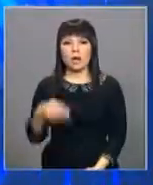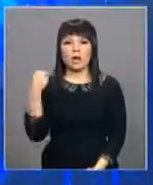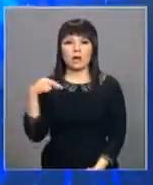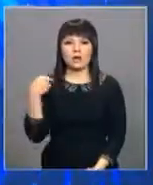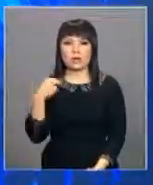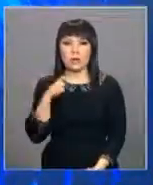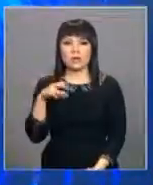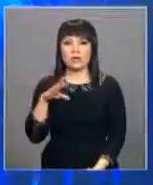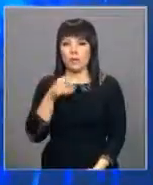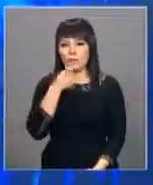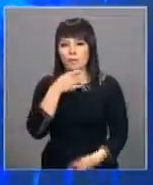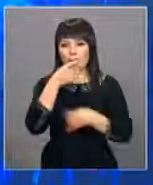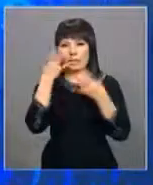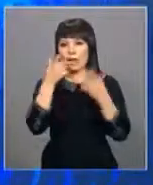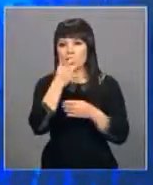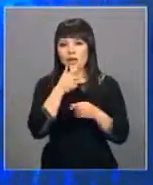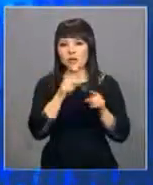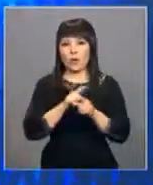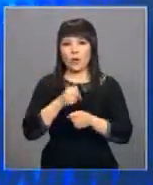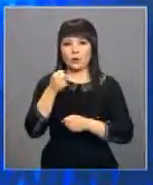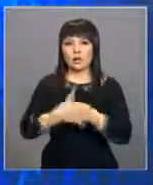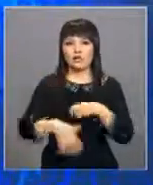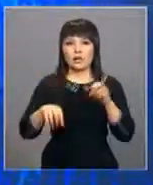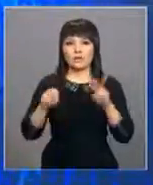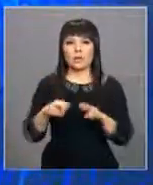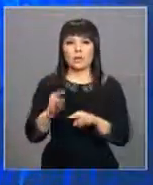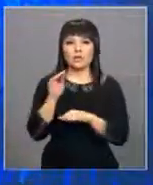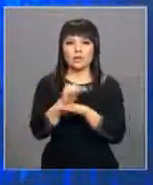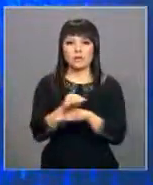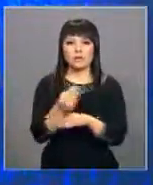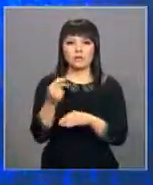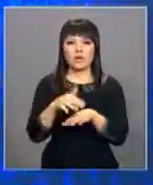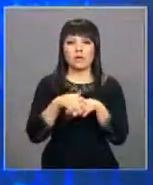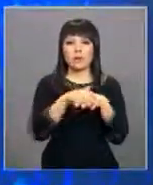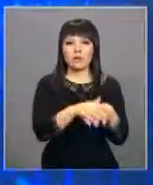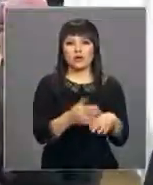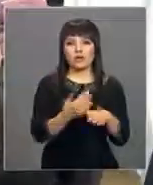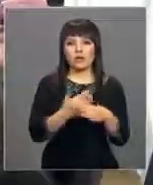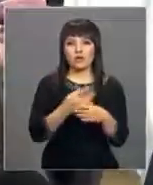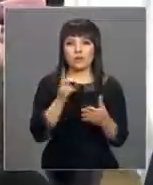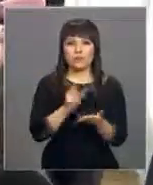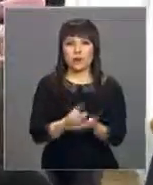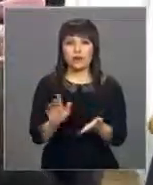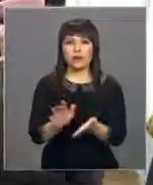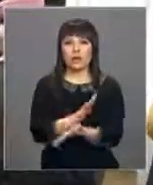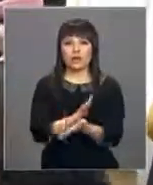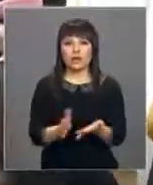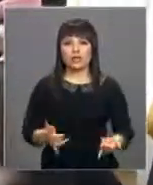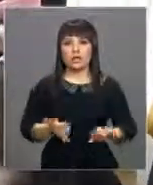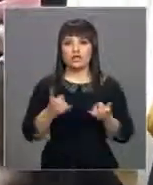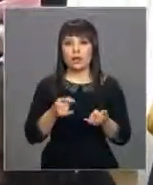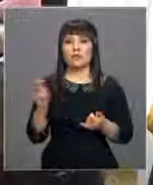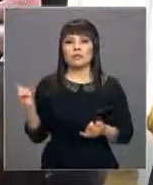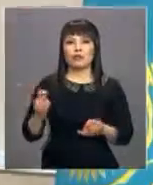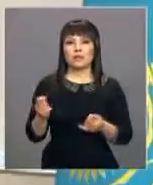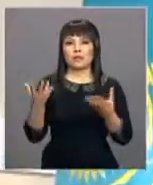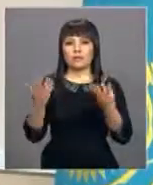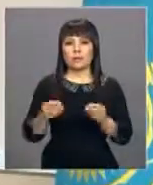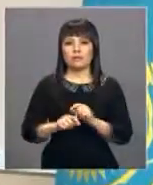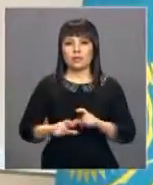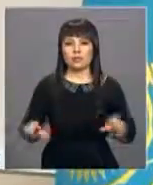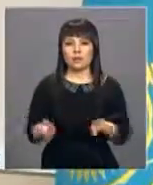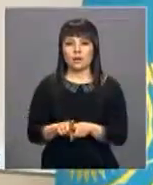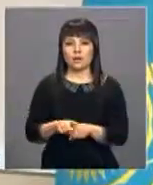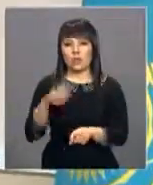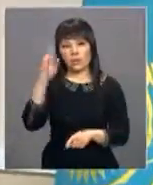Ал Ақтөбеде этномәдени орталықтары қосымша қаржылық қолдауға ие болды. Бұл грант жексенбілік мектептерді жаңғыртуға, мемлекеттік